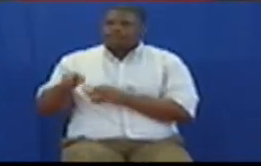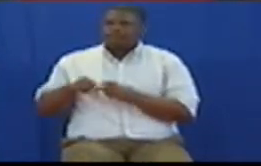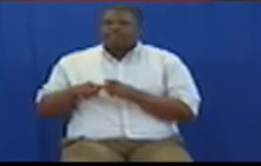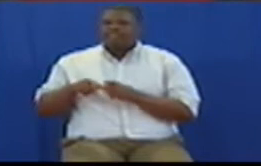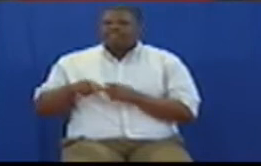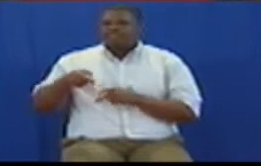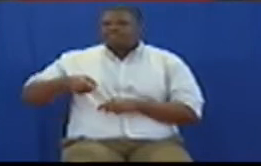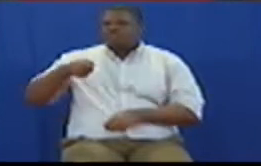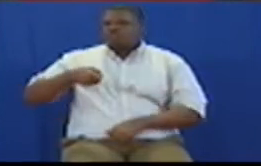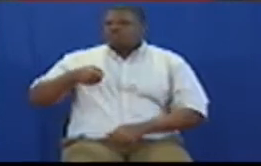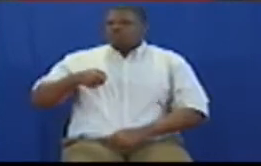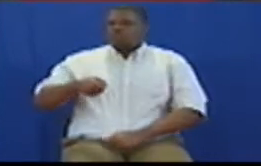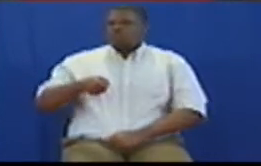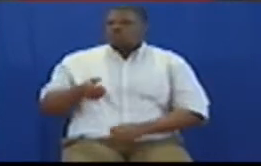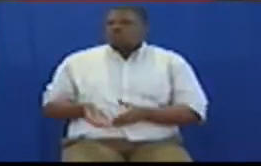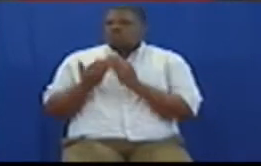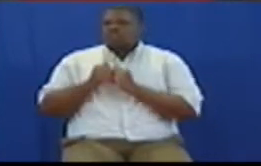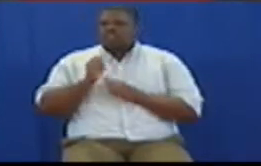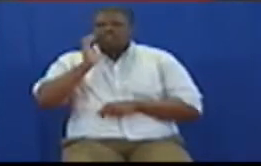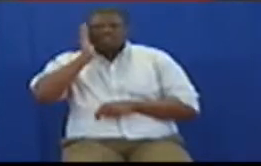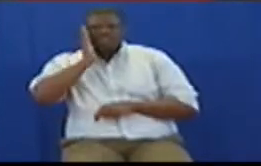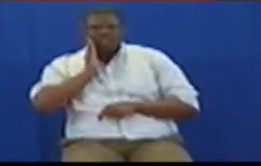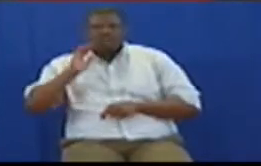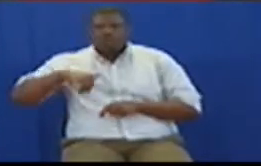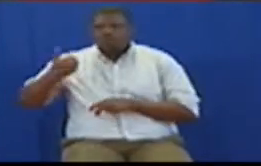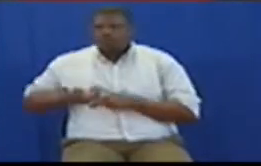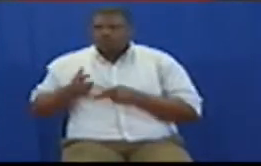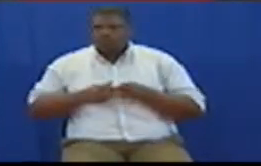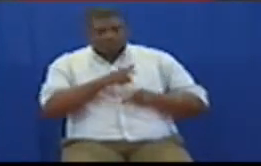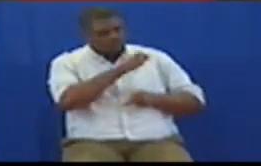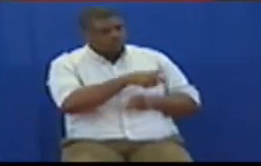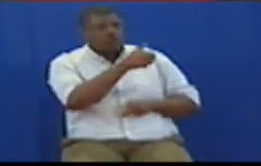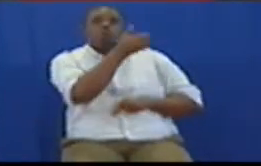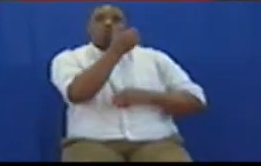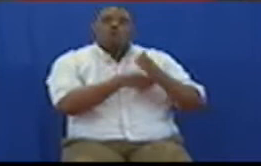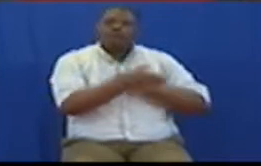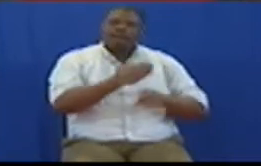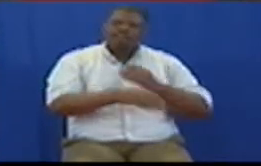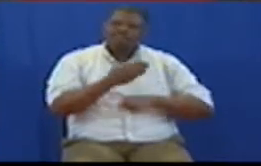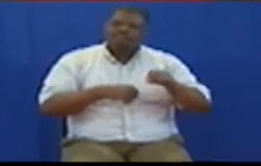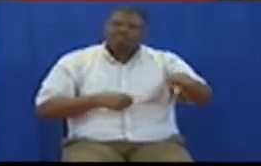mfuko huo kwa ajili ya kuwezesha vijana, wanawake pamoja na kundi la watu wenye ulemavu. Lakini pia